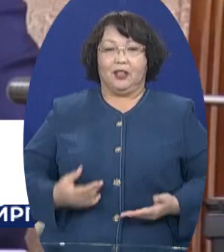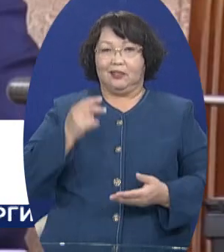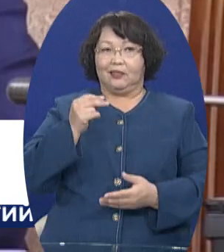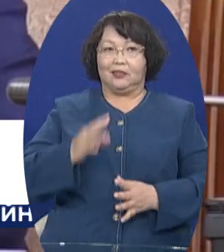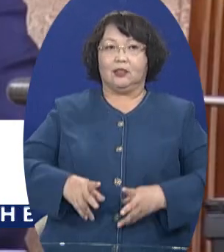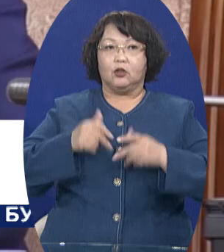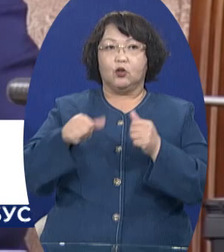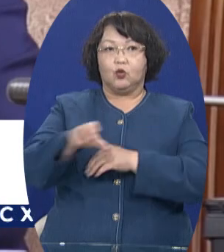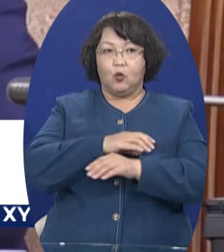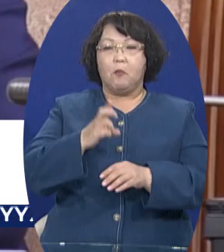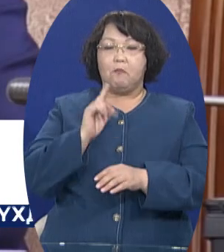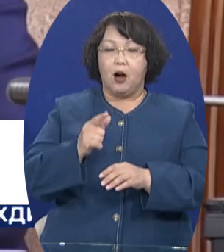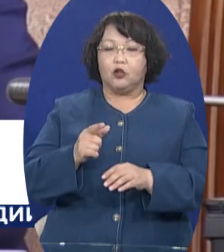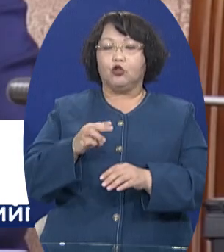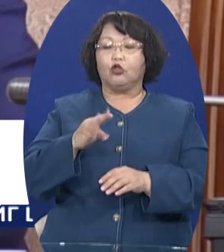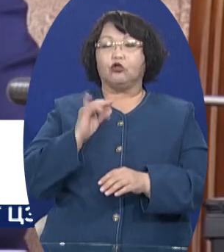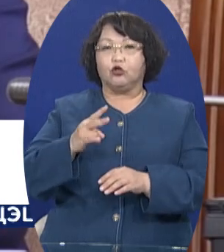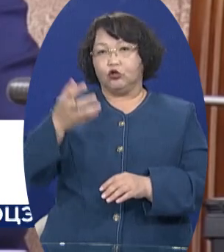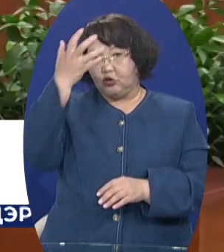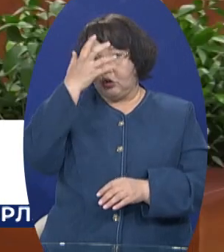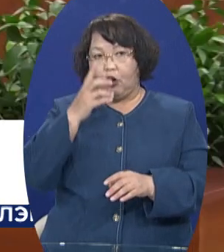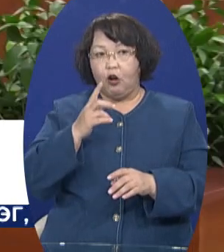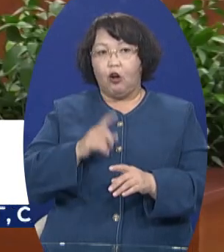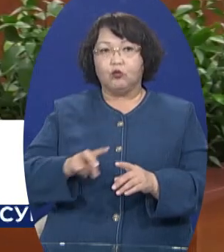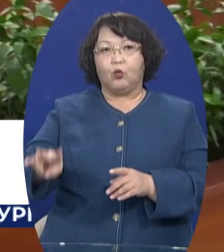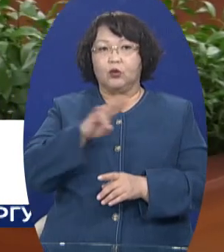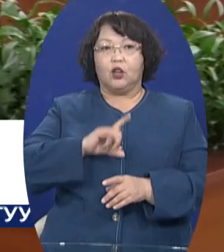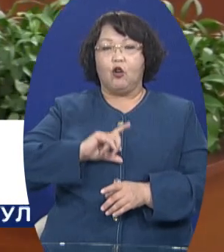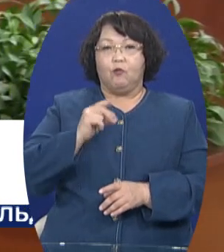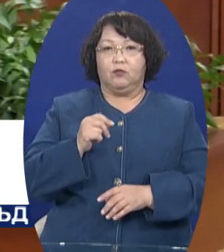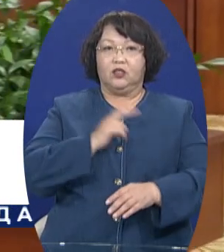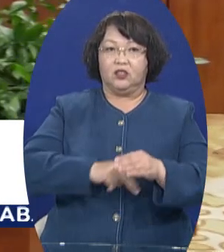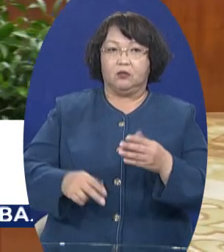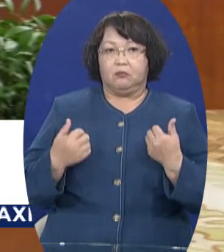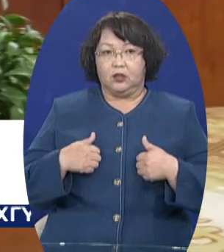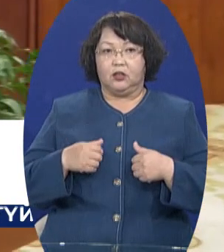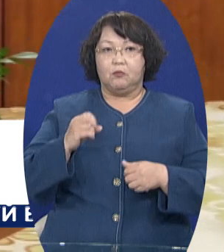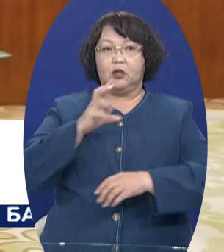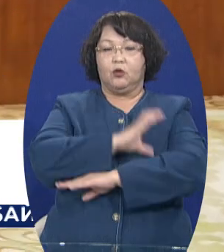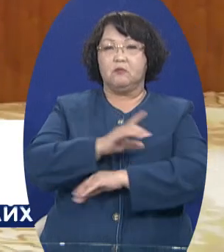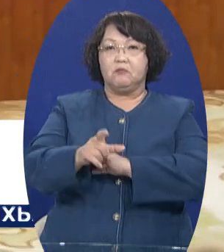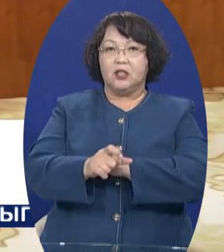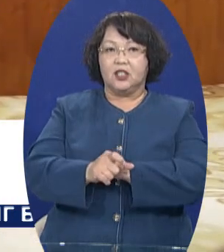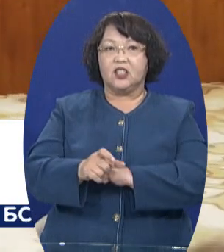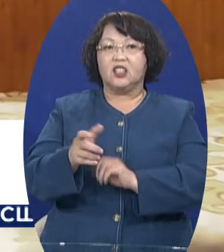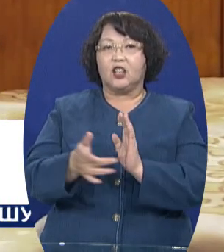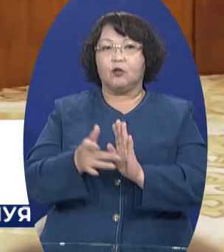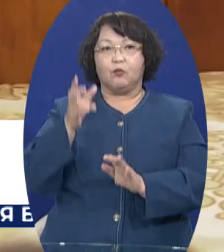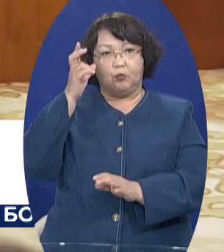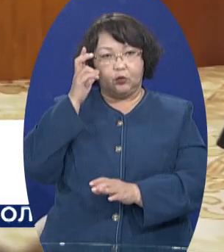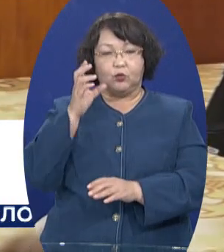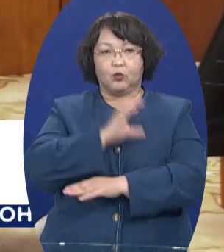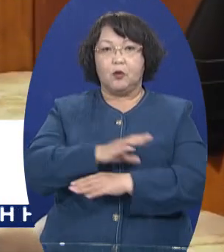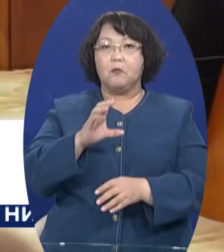баг, тосгон даг төрийн болон орон нутгийн өмчийн цэцэрлэгийн эрхлэгч, ерөнхий боловсролын сургууль, мэрэгжлийн болон техникийн боловсролын сургалтын байгууллагын